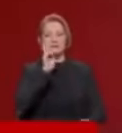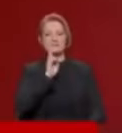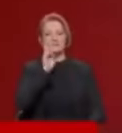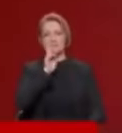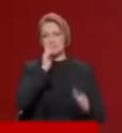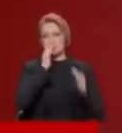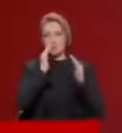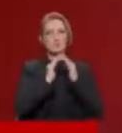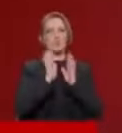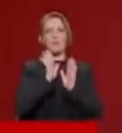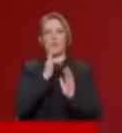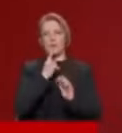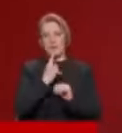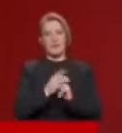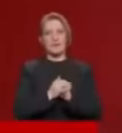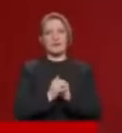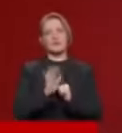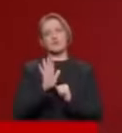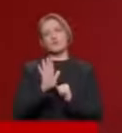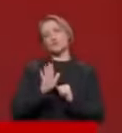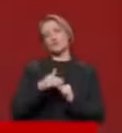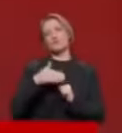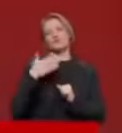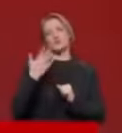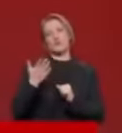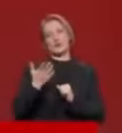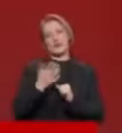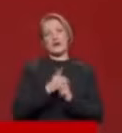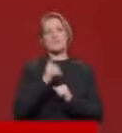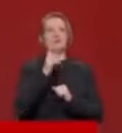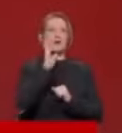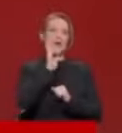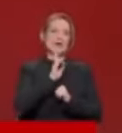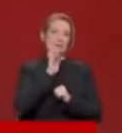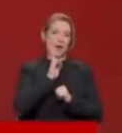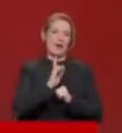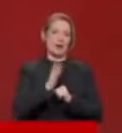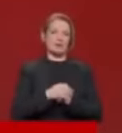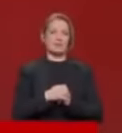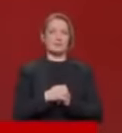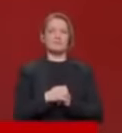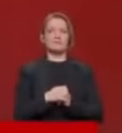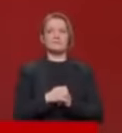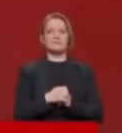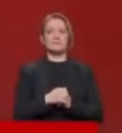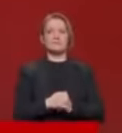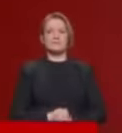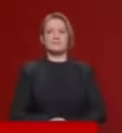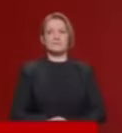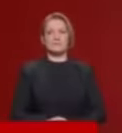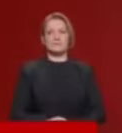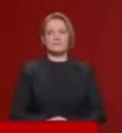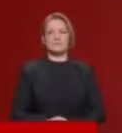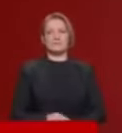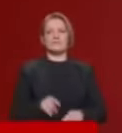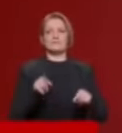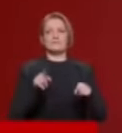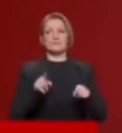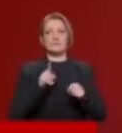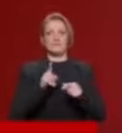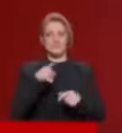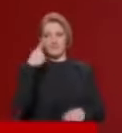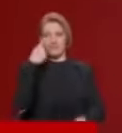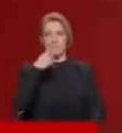uymuyor dendi. Yani bir Sonra partinin iç bu işlerine kibarlıkta şimdi karışılmasını oraya da doğru geleceğim. bulmuyoruz Bakın dedi oraya da Sayın geleceğim. Şimdi Kılıçdaroğlu. bak oraya da